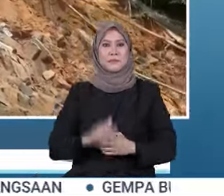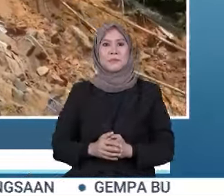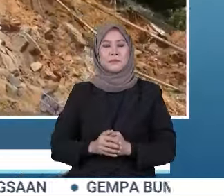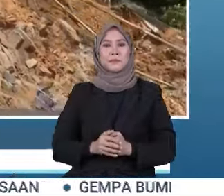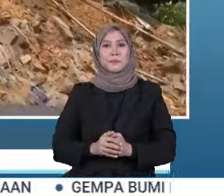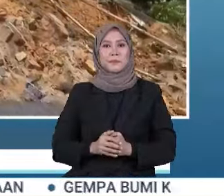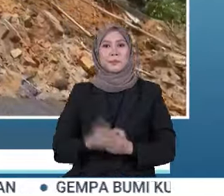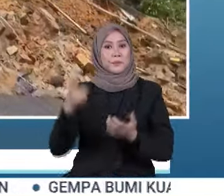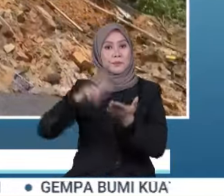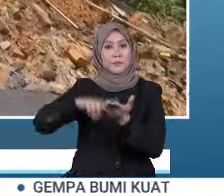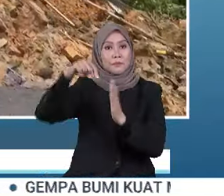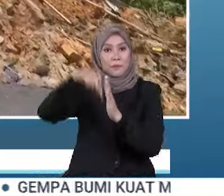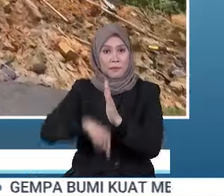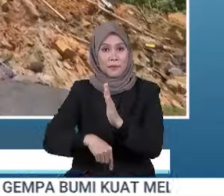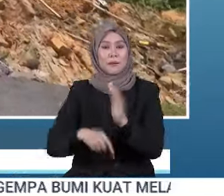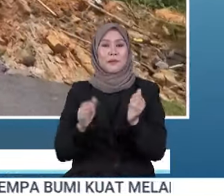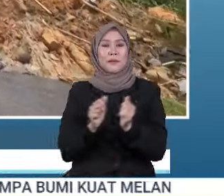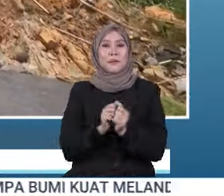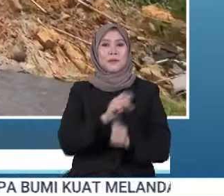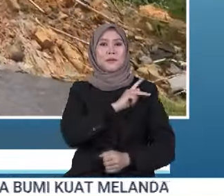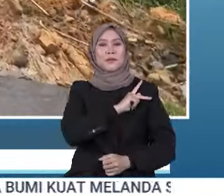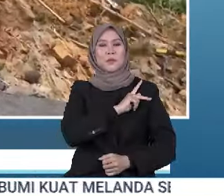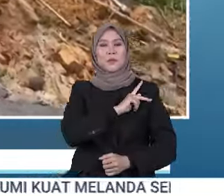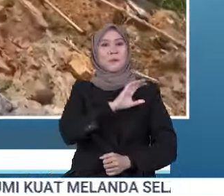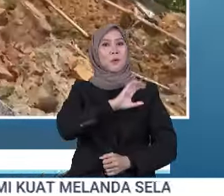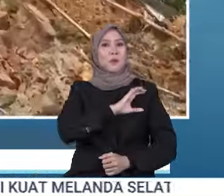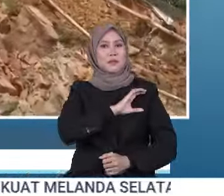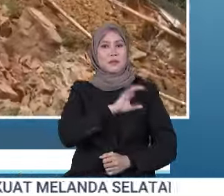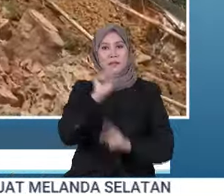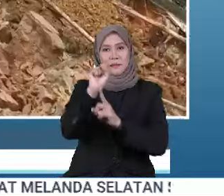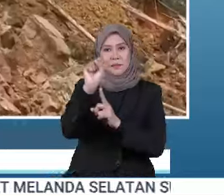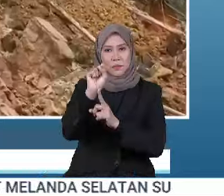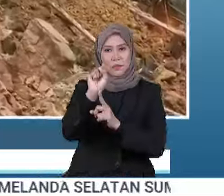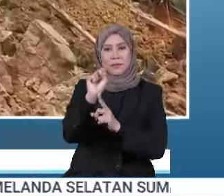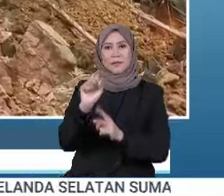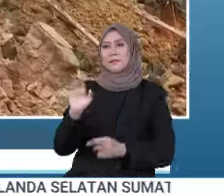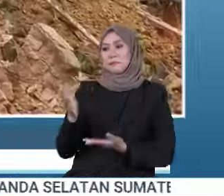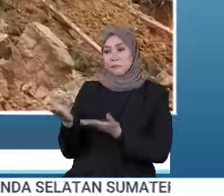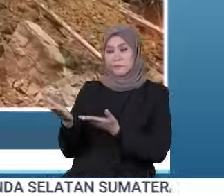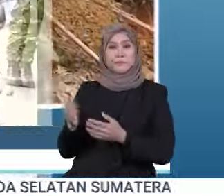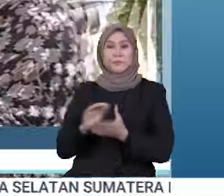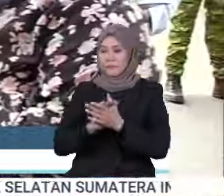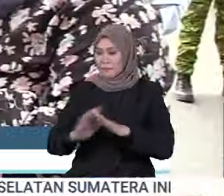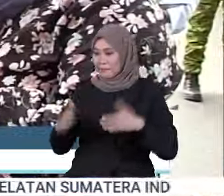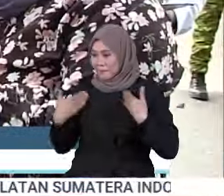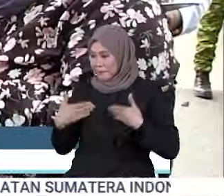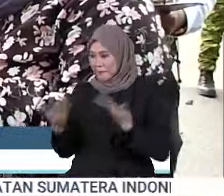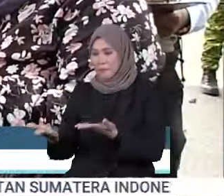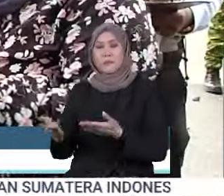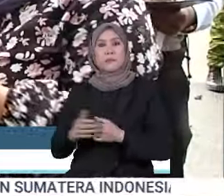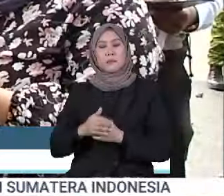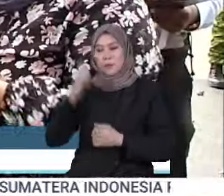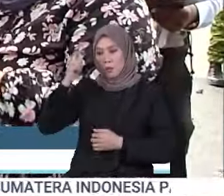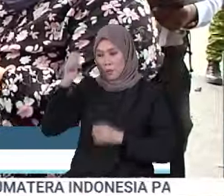jadi untuk perkembangan lanjut kita bersama Ketua polis daerah Sentul acp B engl selamat sejahtera Tuan boleh